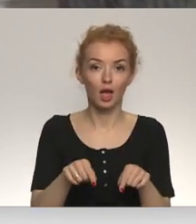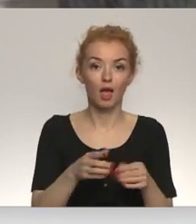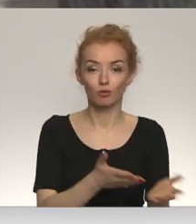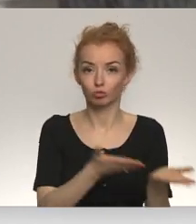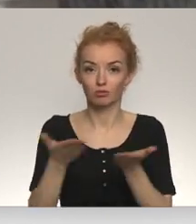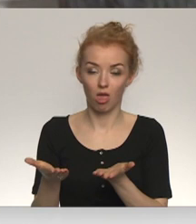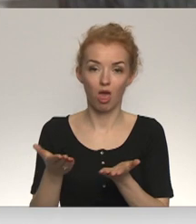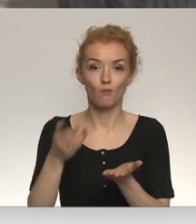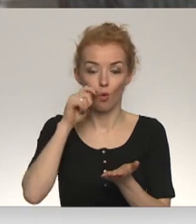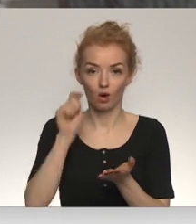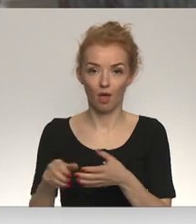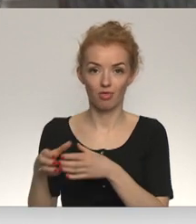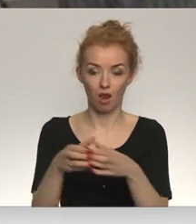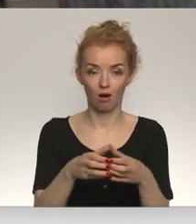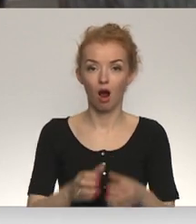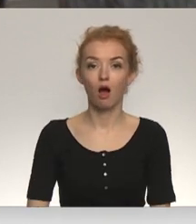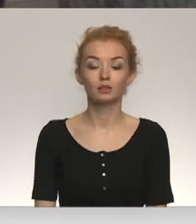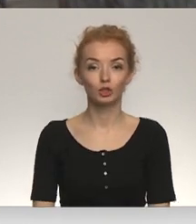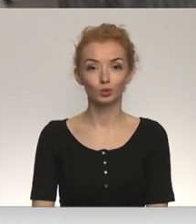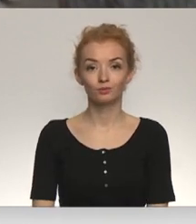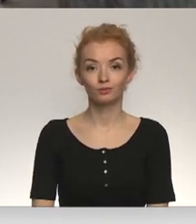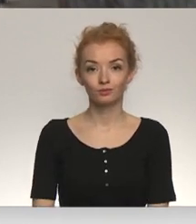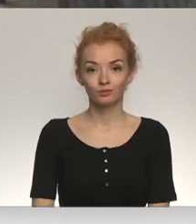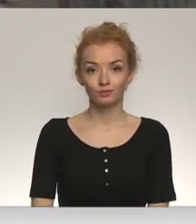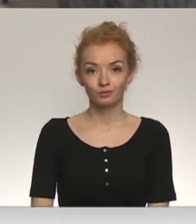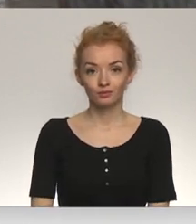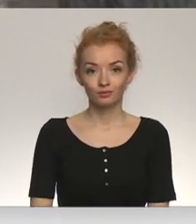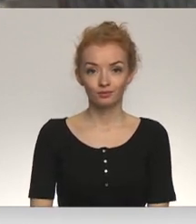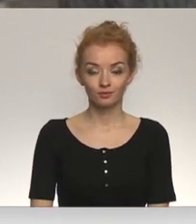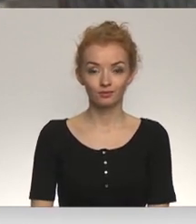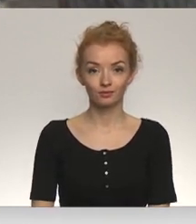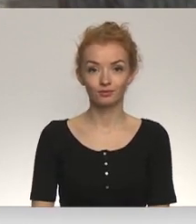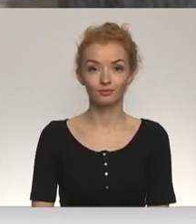Ukraiņu delegāciju. Ina Strazdiņa, Ingu Skraudiņš, Latvijas televīzija no Vašingtonas, ASV.